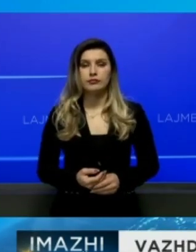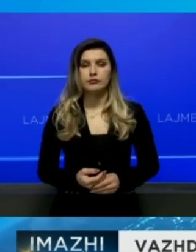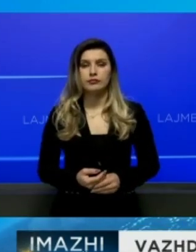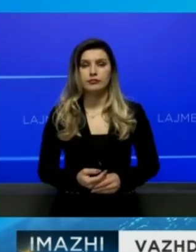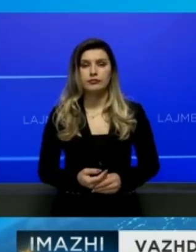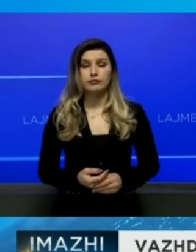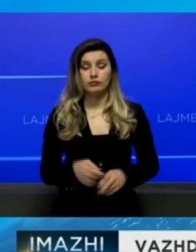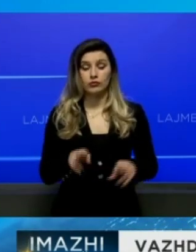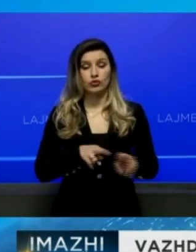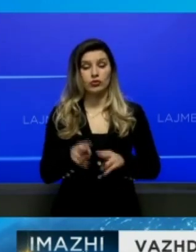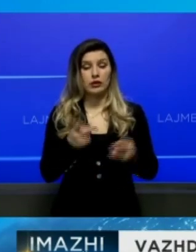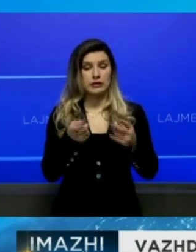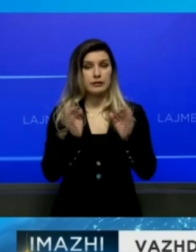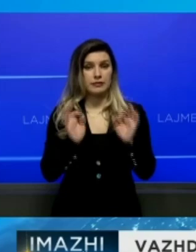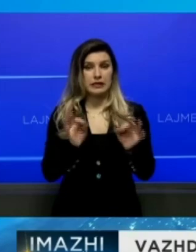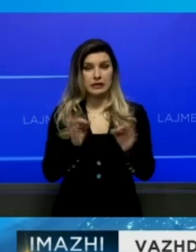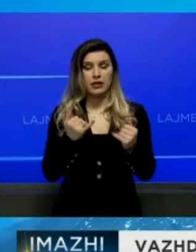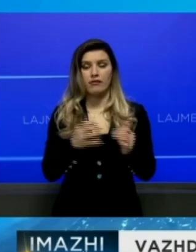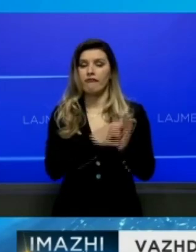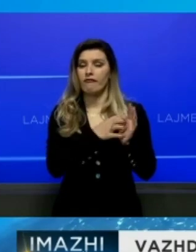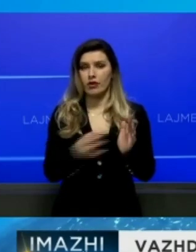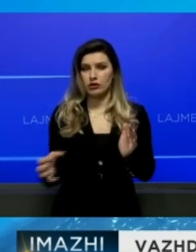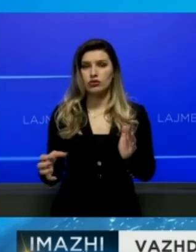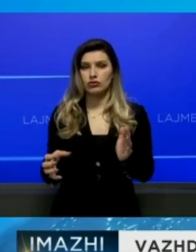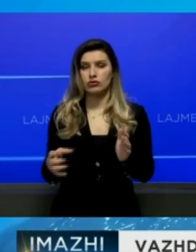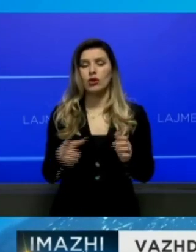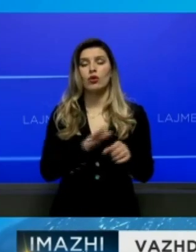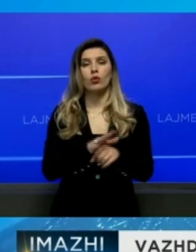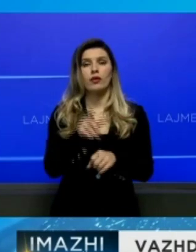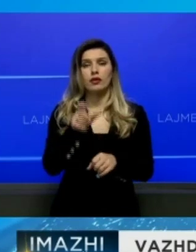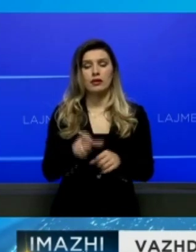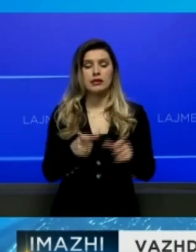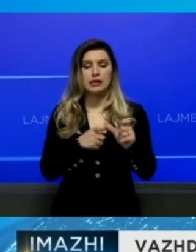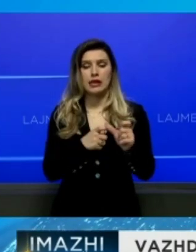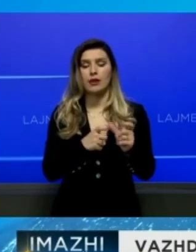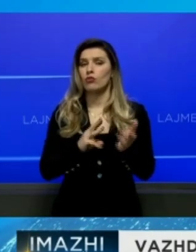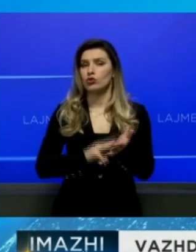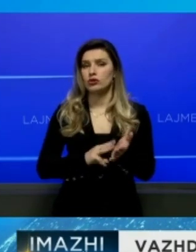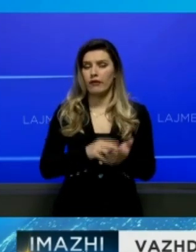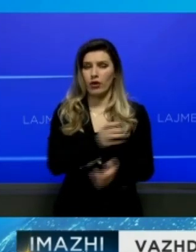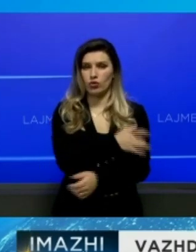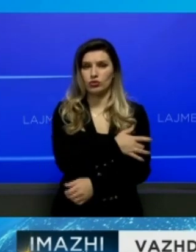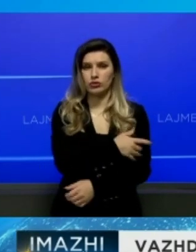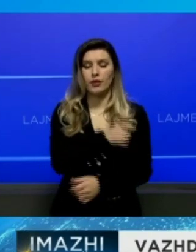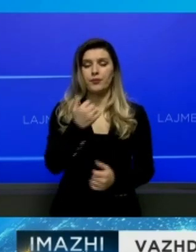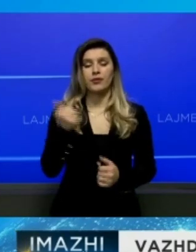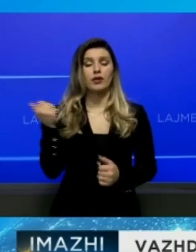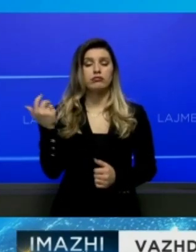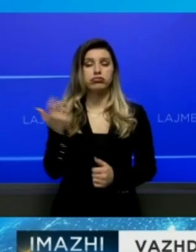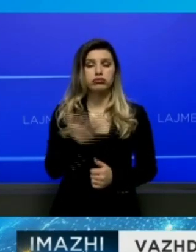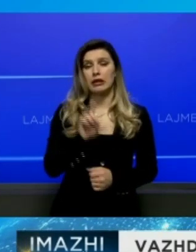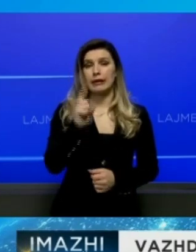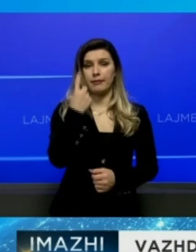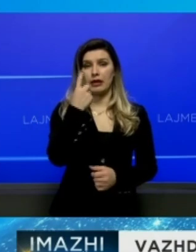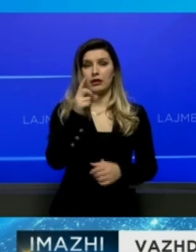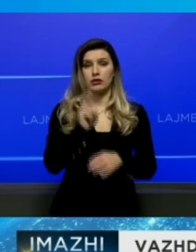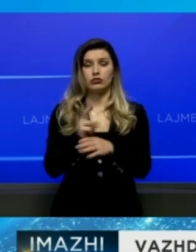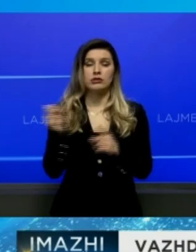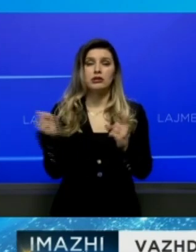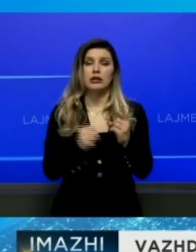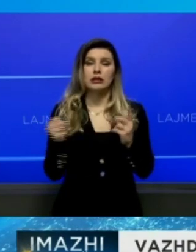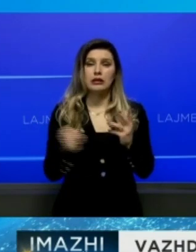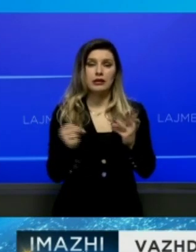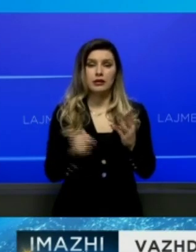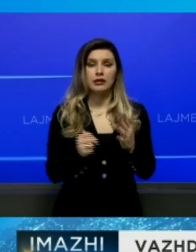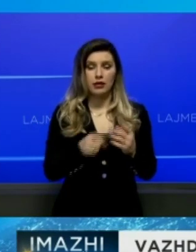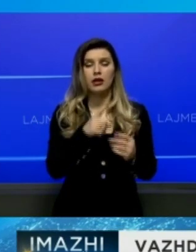E në gjykatën speciale po vazhdon gjykimin ndaj prorit të UÇK-s Sali Mustafa, dëshmitari 11 mbrojtjes Musli Halimi ka rëfyer për